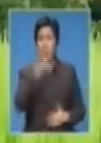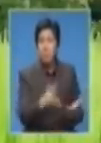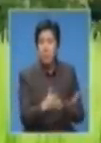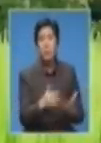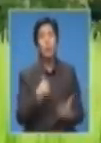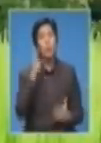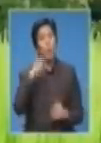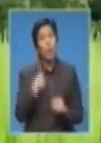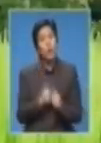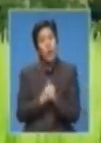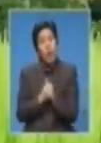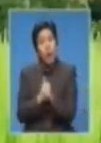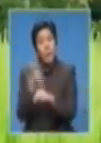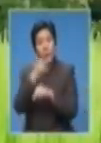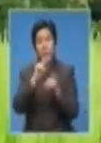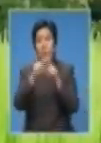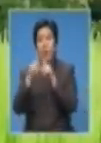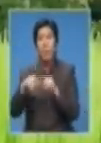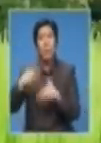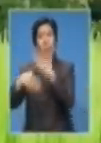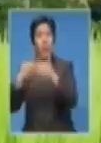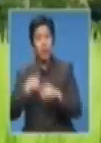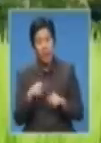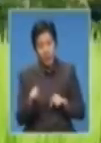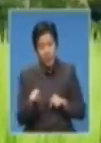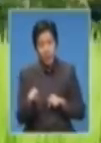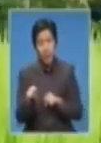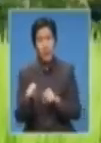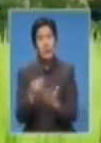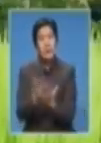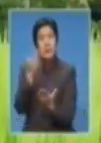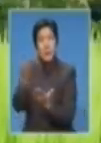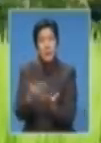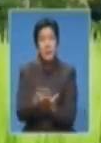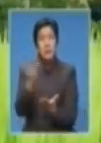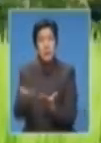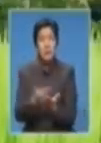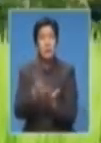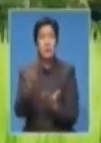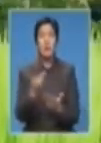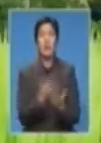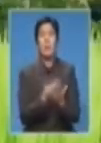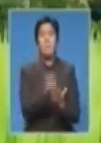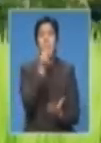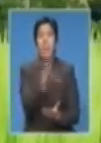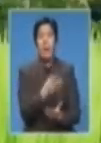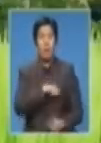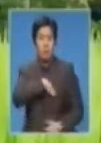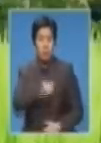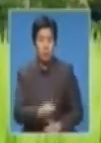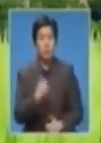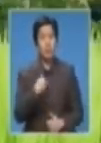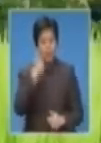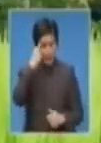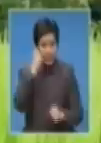ต้องเป็นผู้ตามอารยประเทศอยู่ล่ำไปแล้วก็ต้องจัดหาซื้อมาต่างๆซึ่งมันมีราคาสูงเราต้องเร่งการผลิตให้ได้นะครับจาก